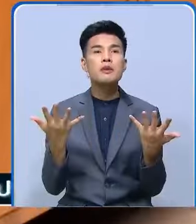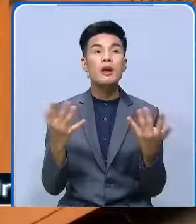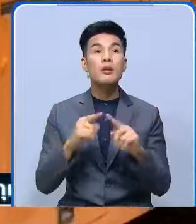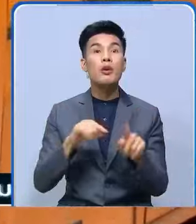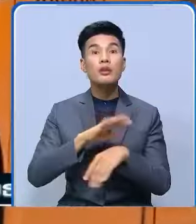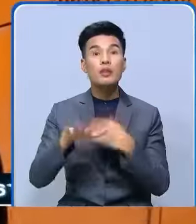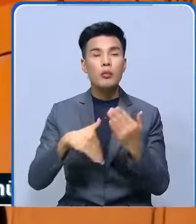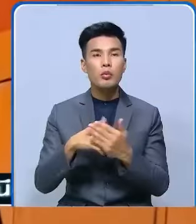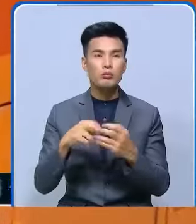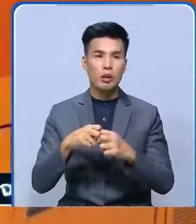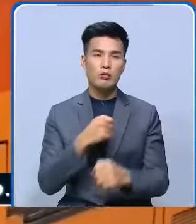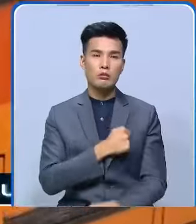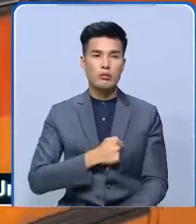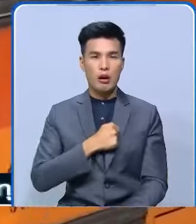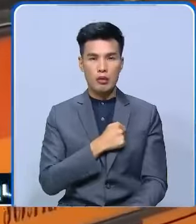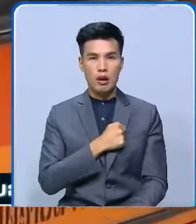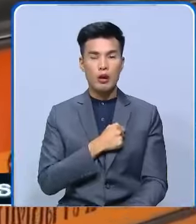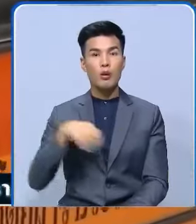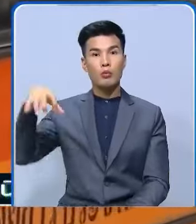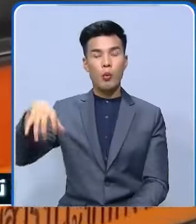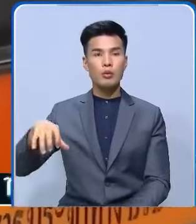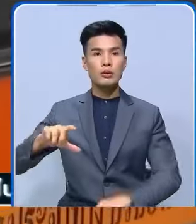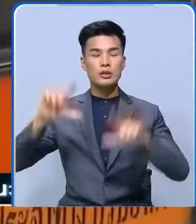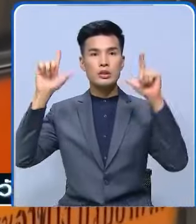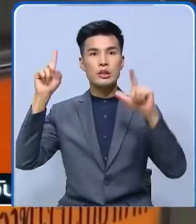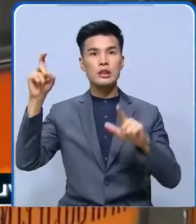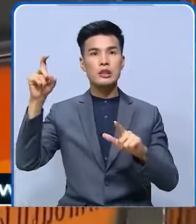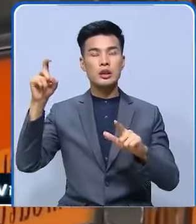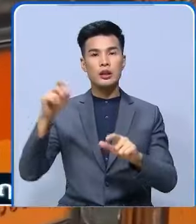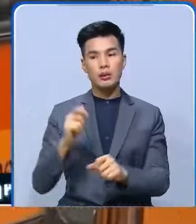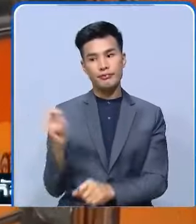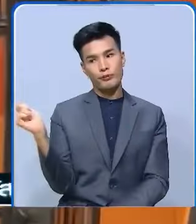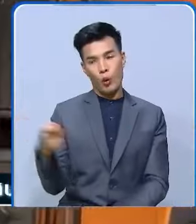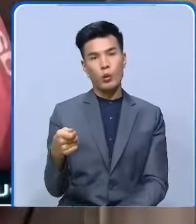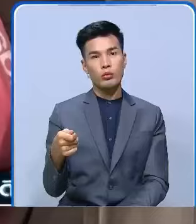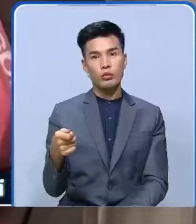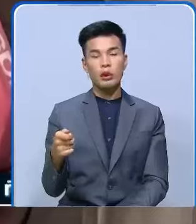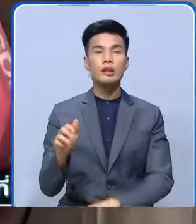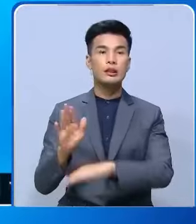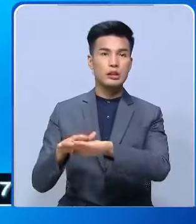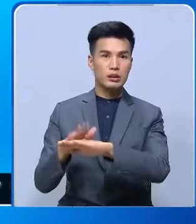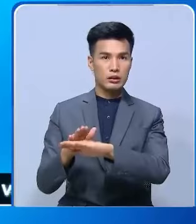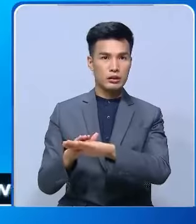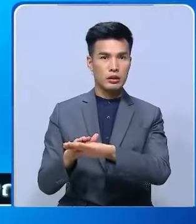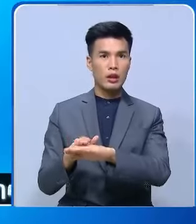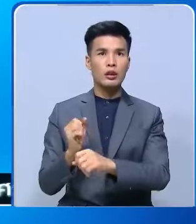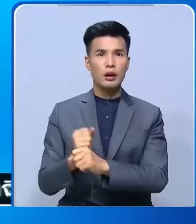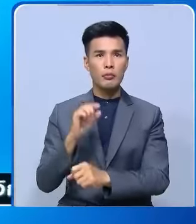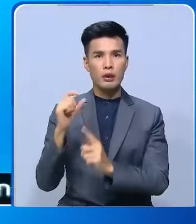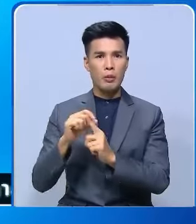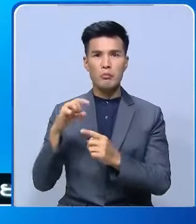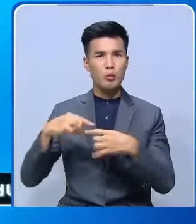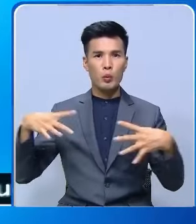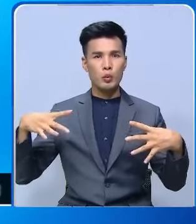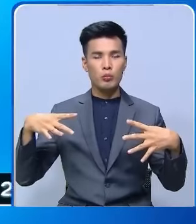เกิดขึ้นเนี่ยมันสร้างความเสียหายต่อองค์กรเขาเขาก็เลยทำทันบนไว้ก็ว่ากล่าวตักเตือนไปว่ามันเป็นการใช้ถ้อยคำที่ไม่เหมาะสม